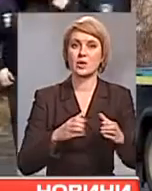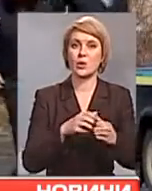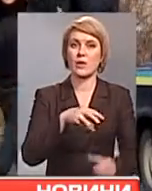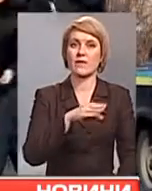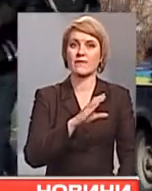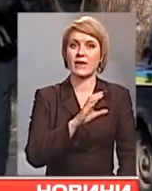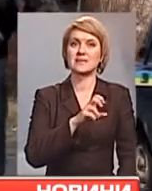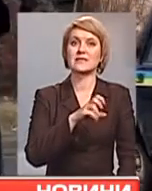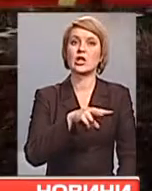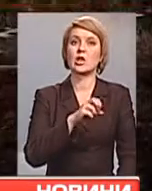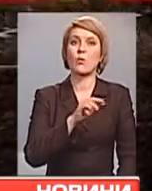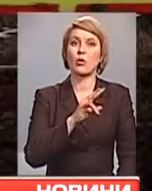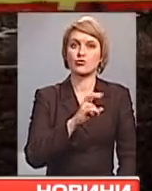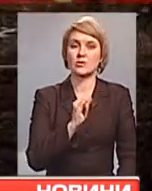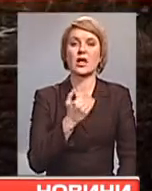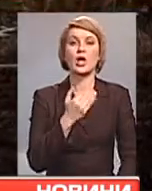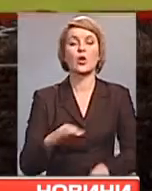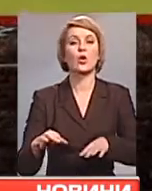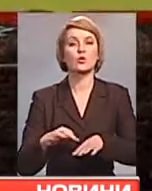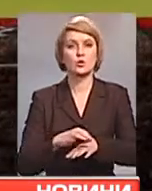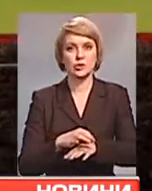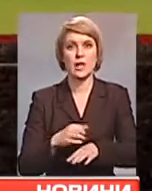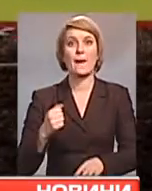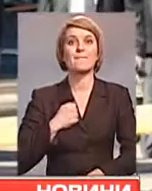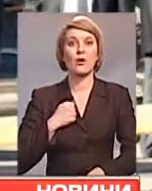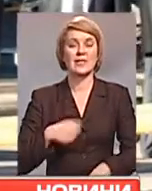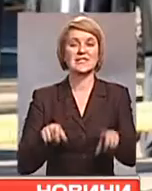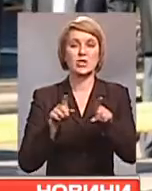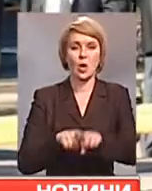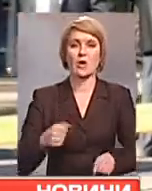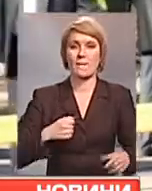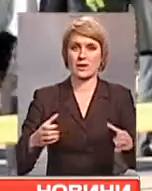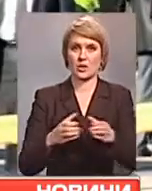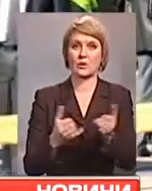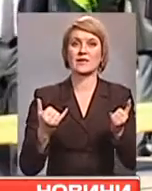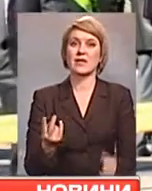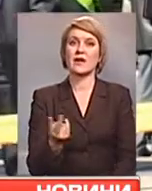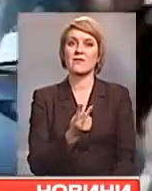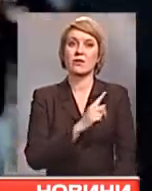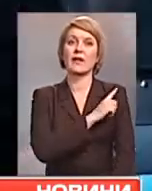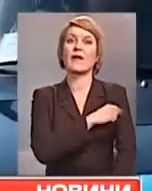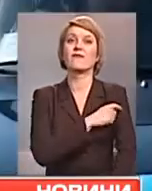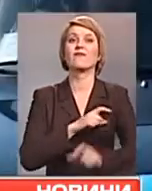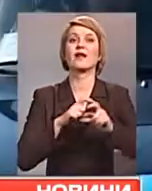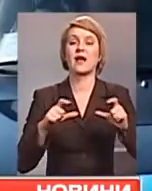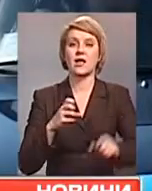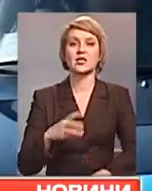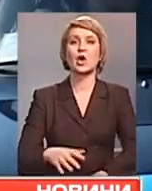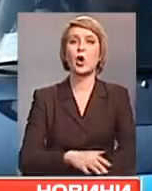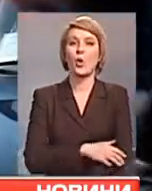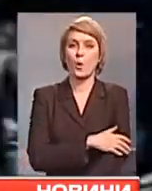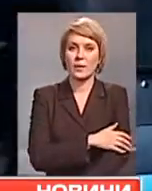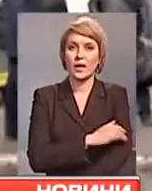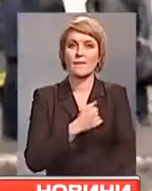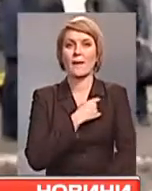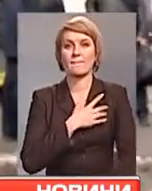Андрій Янголенко та його дружина Інна, боєць того ж батальйону. Зараз вони в лікарні з опіками та осколковими пораненнями. На місце події одразу ж приїхав